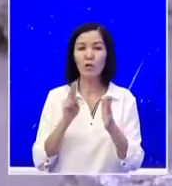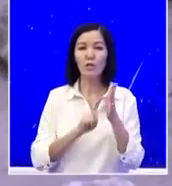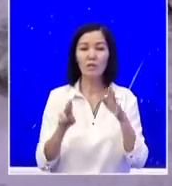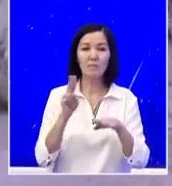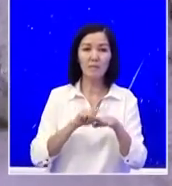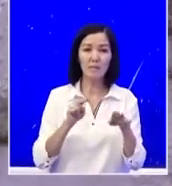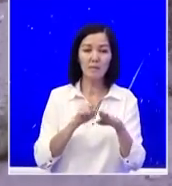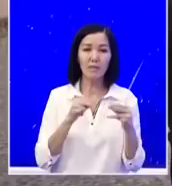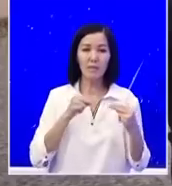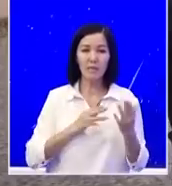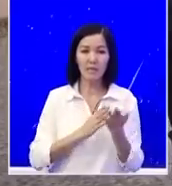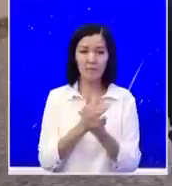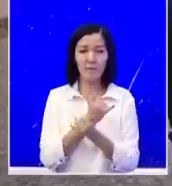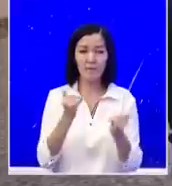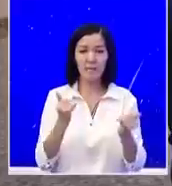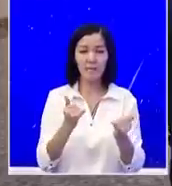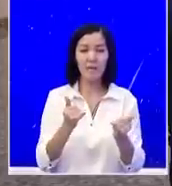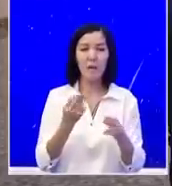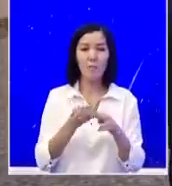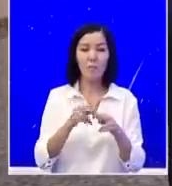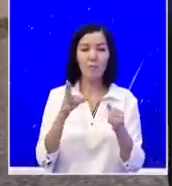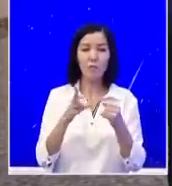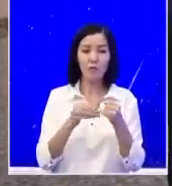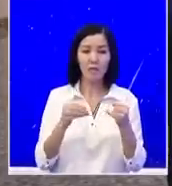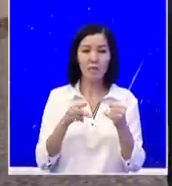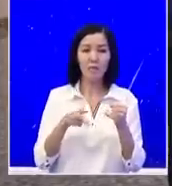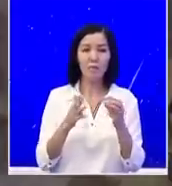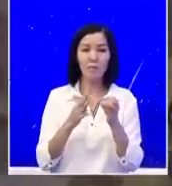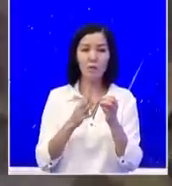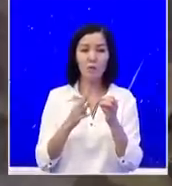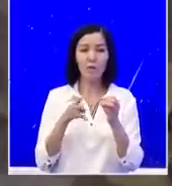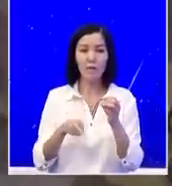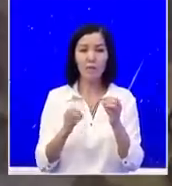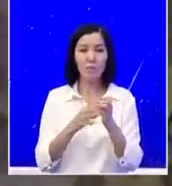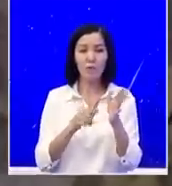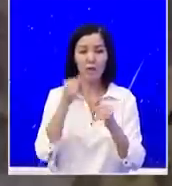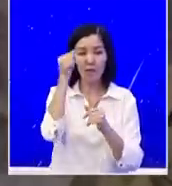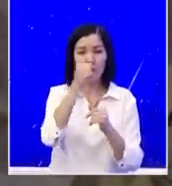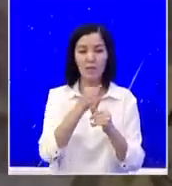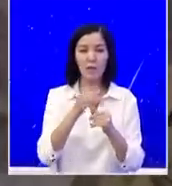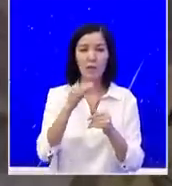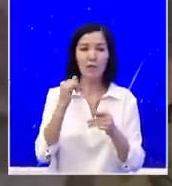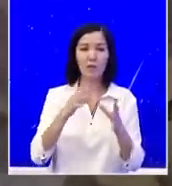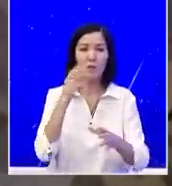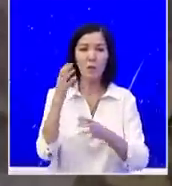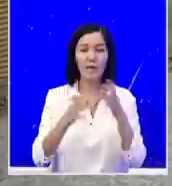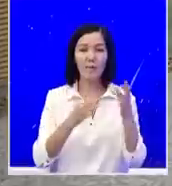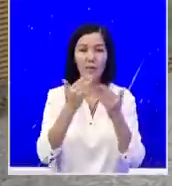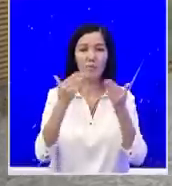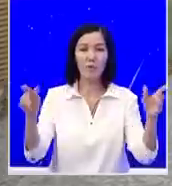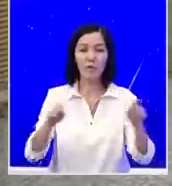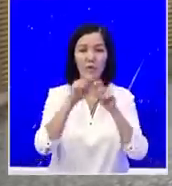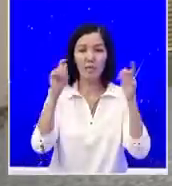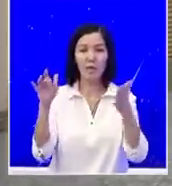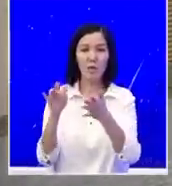инспектор қызмет етеді. Бұдан бөлек бұл жерде 2016 жылы Жетісу әлемі атты мұражай ашылған. Аймаққа келген